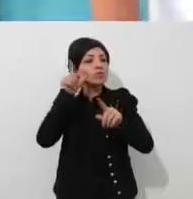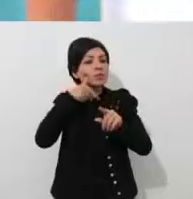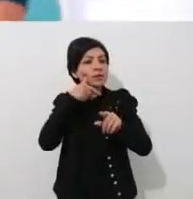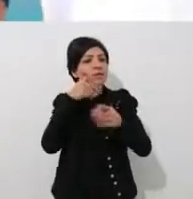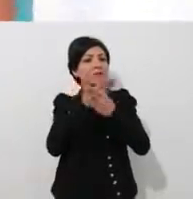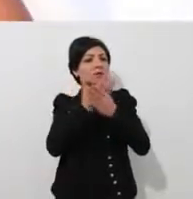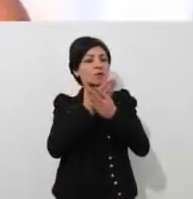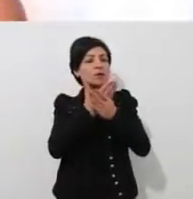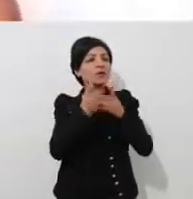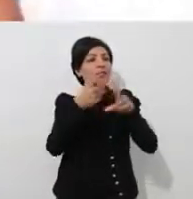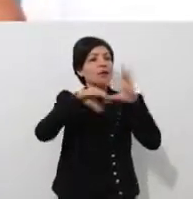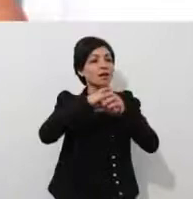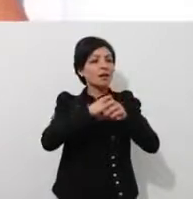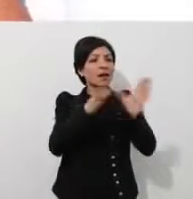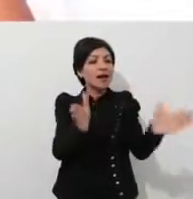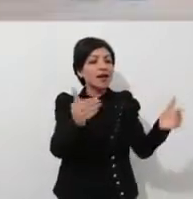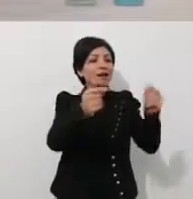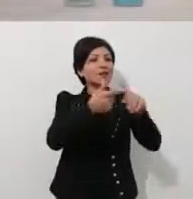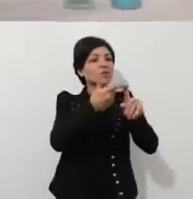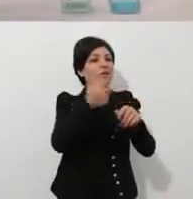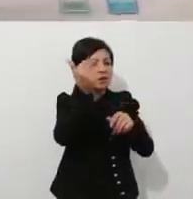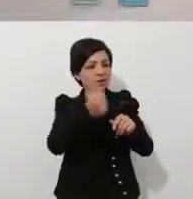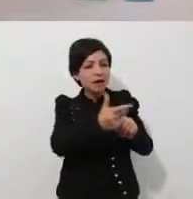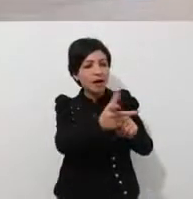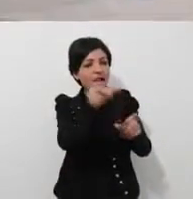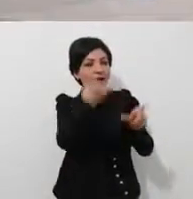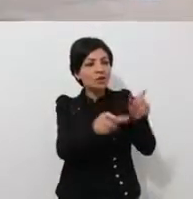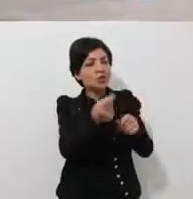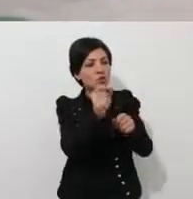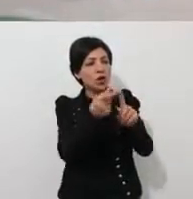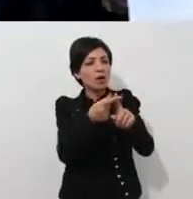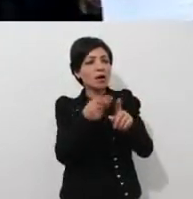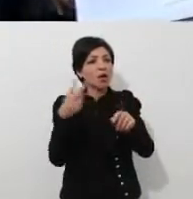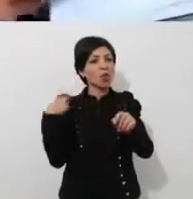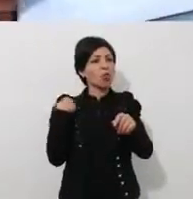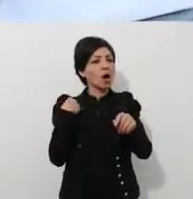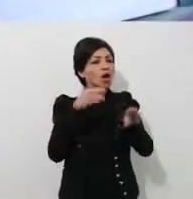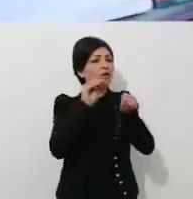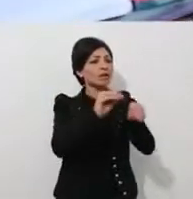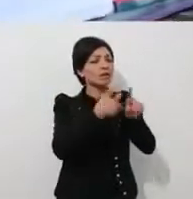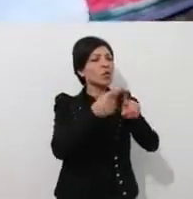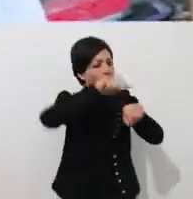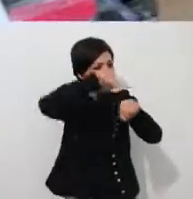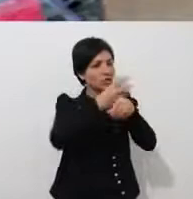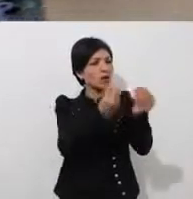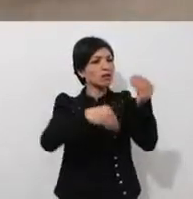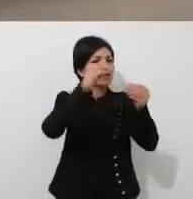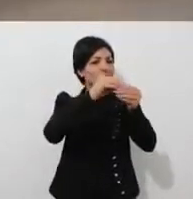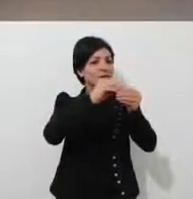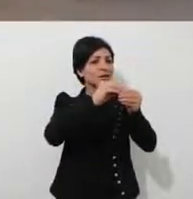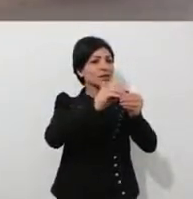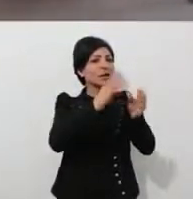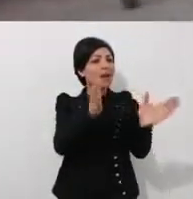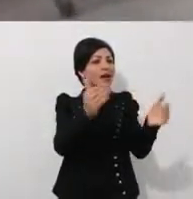مدمج، معناتها القسم اللي تقرأ فيه أقل نمبر من الأقسام الأخرين، المعلم اللي هي بها وعندها سوية عبا عن